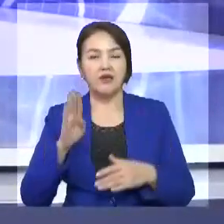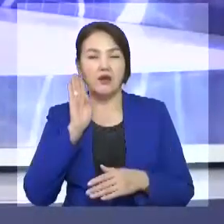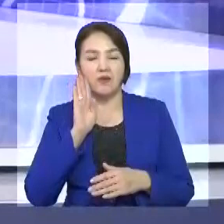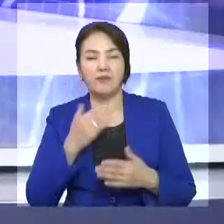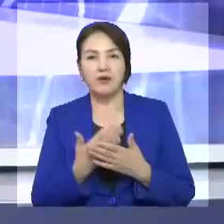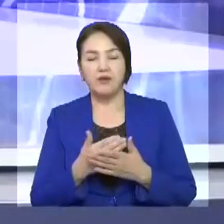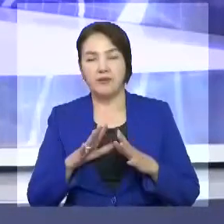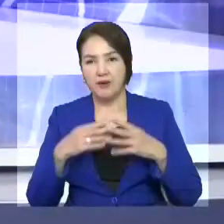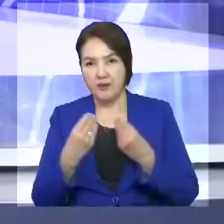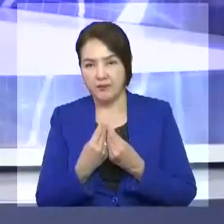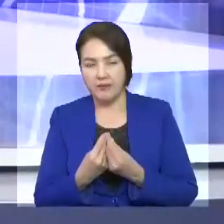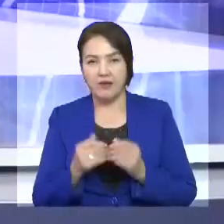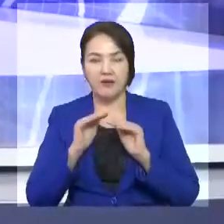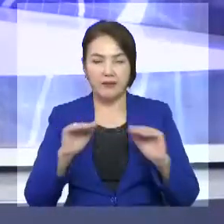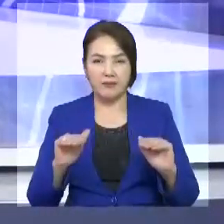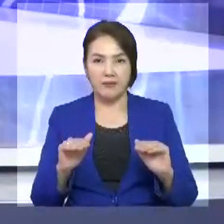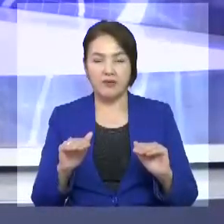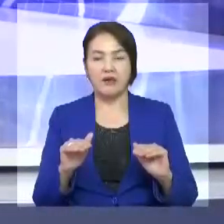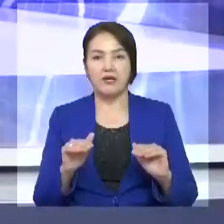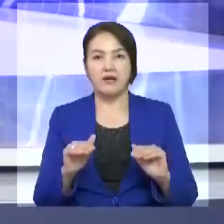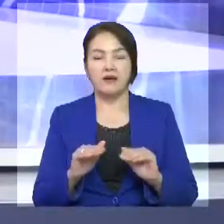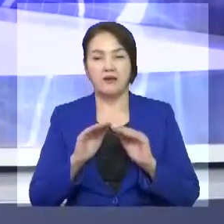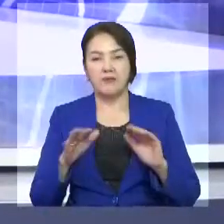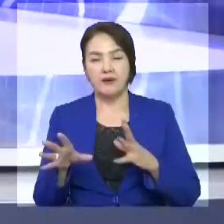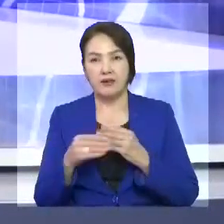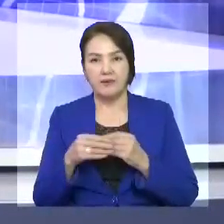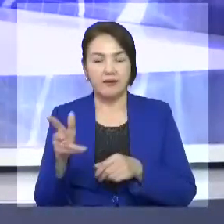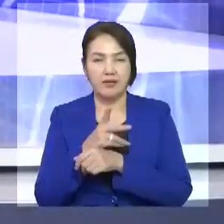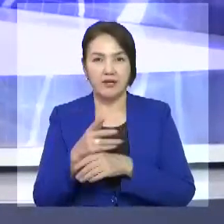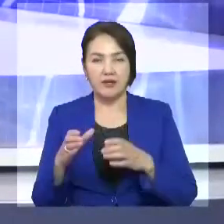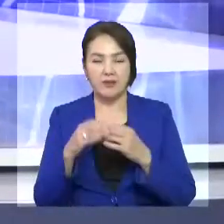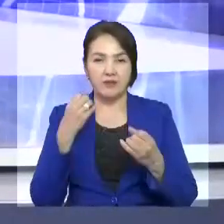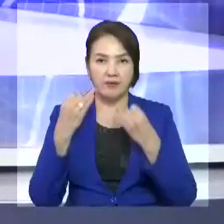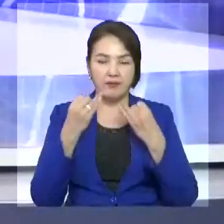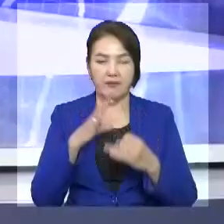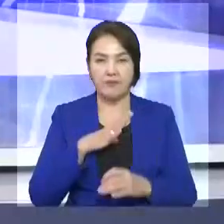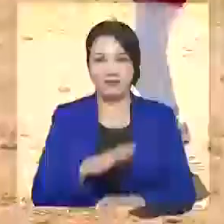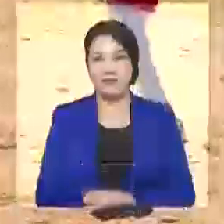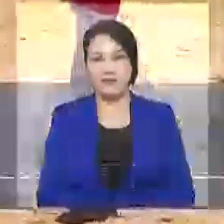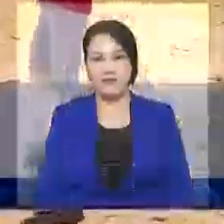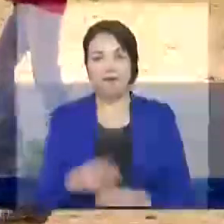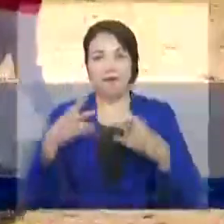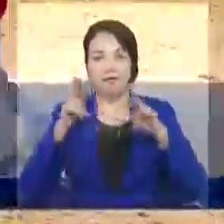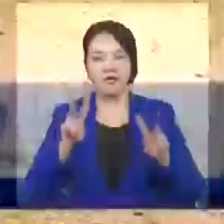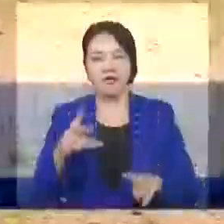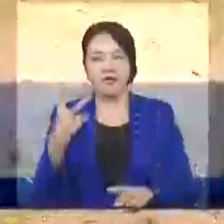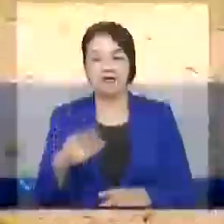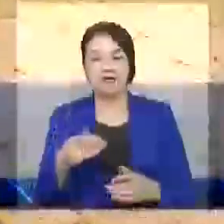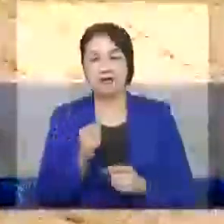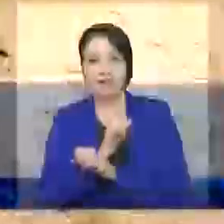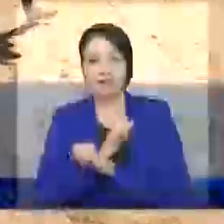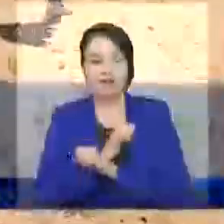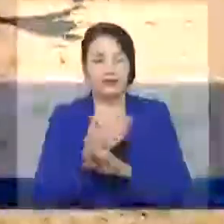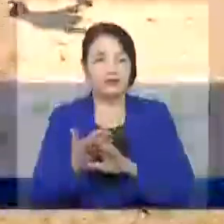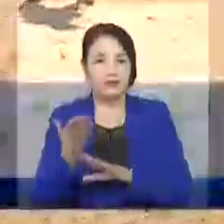көп балалы отбасылардан шыққан оқушылар қамтылған. Балалармен арнамыздың түсірілім тобы жүздесіп келді. Лагердің екі демалыс маусымы